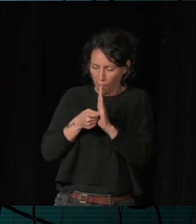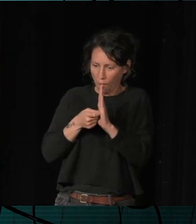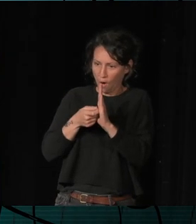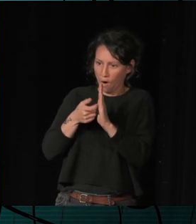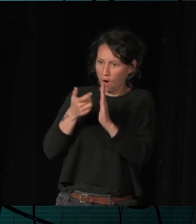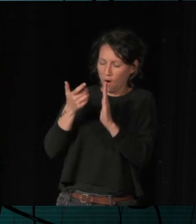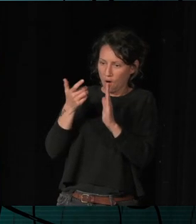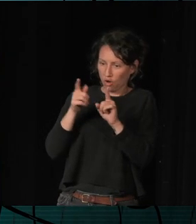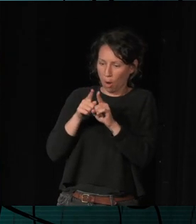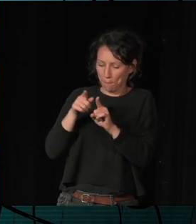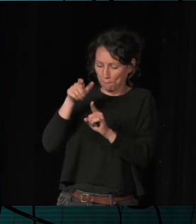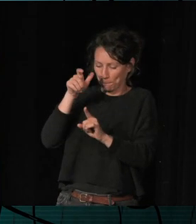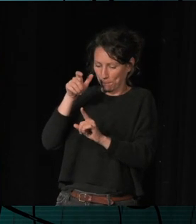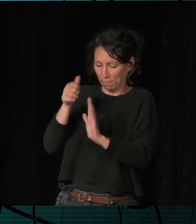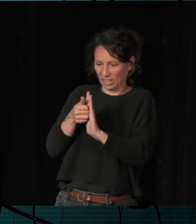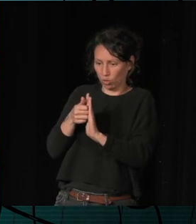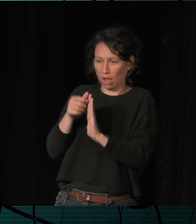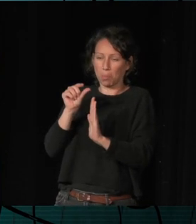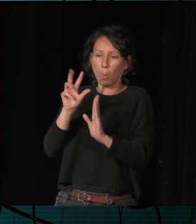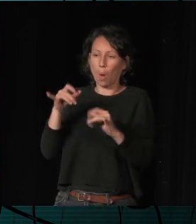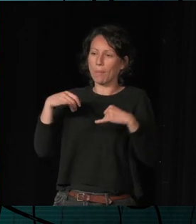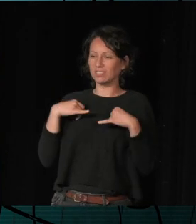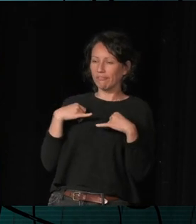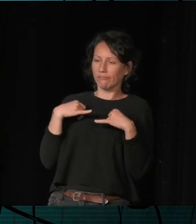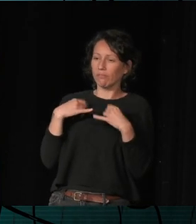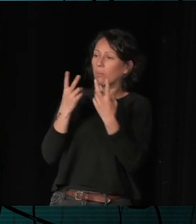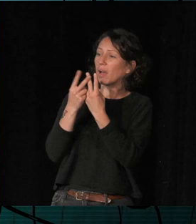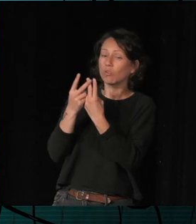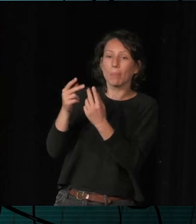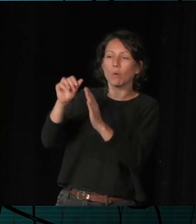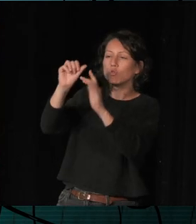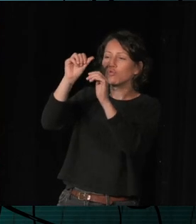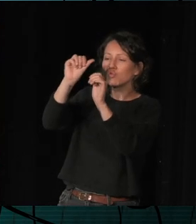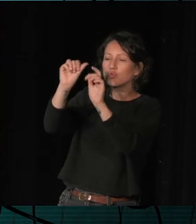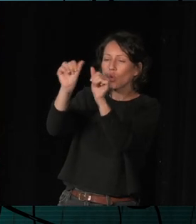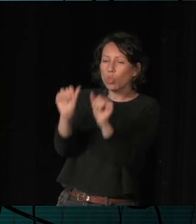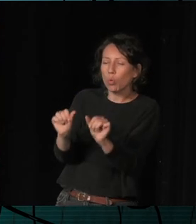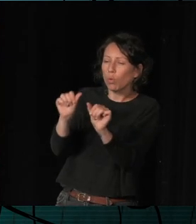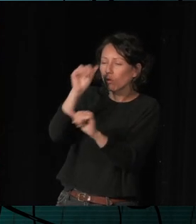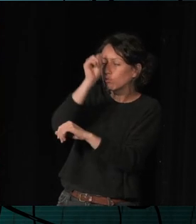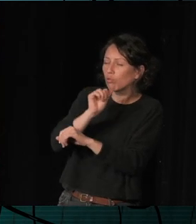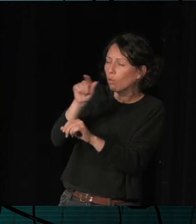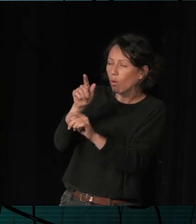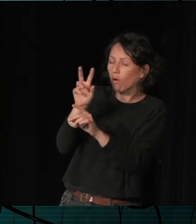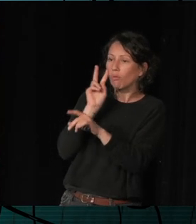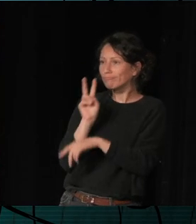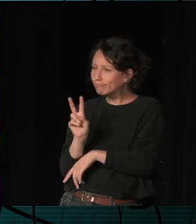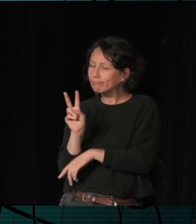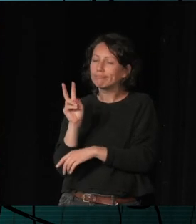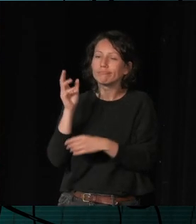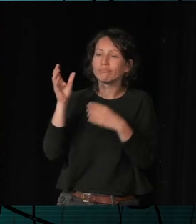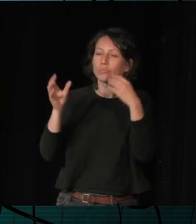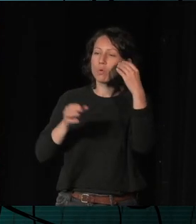espèce de Dorian Gray inversé, au musée, au cabaret, et puis évidemment les moments